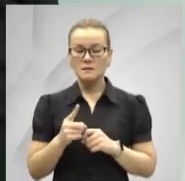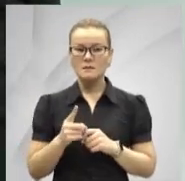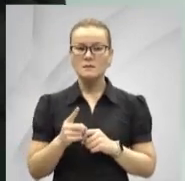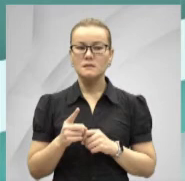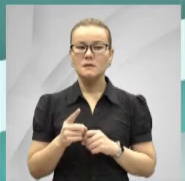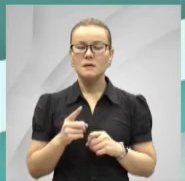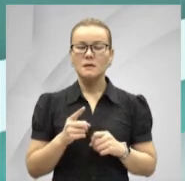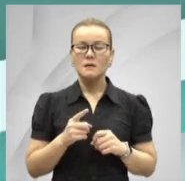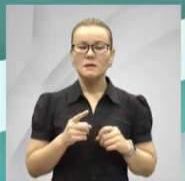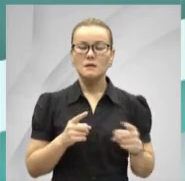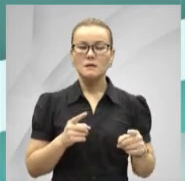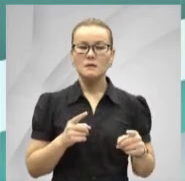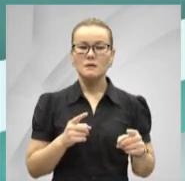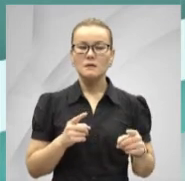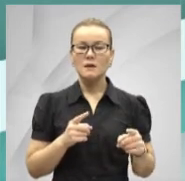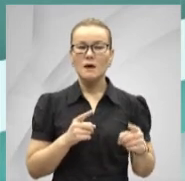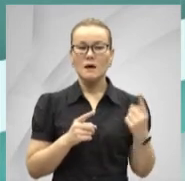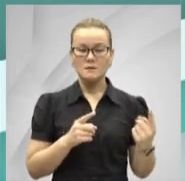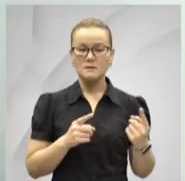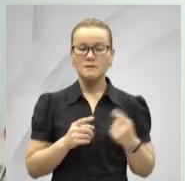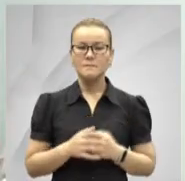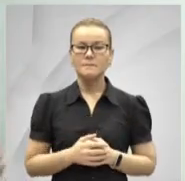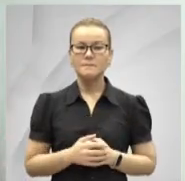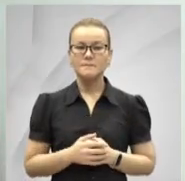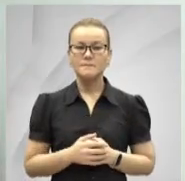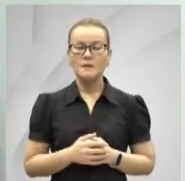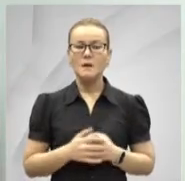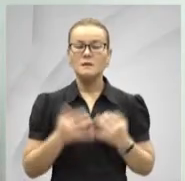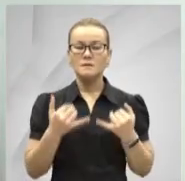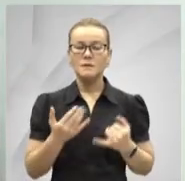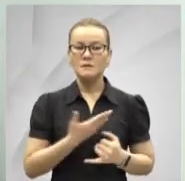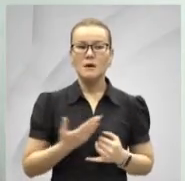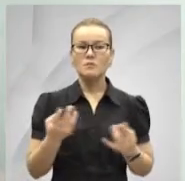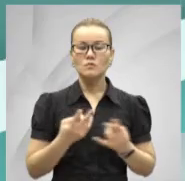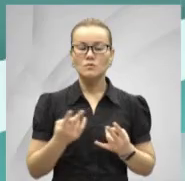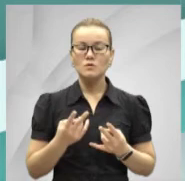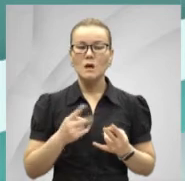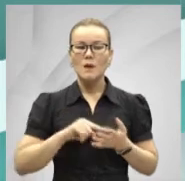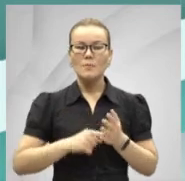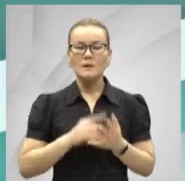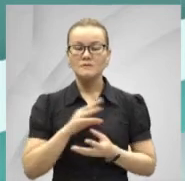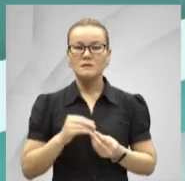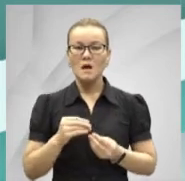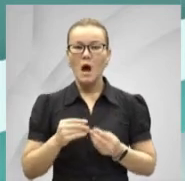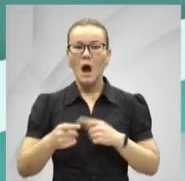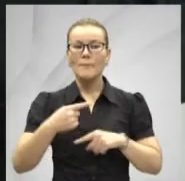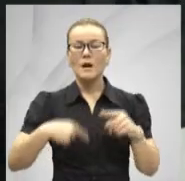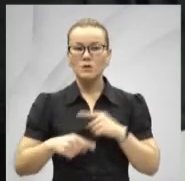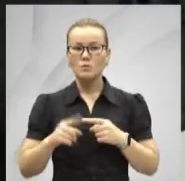11 и 1. Теперь нам нужно произвести обратную